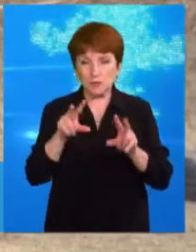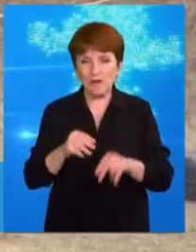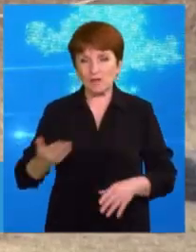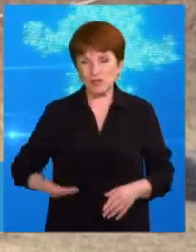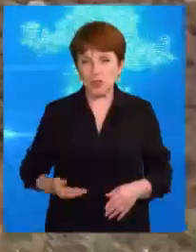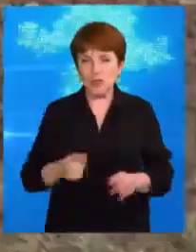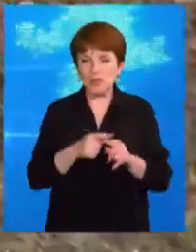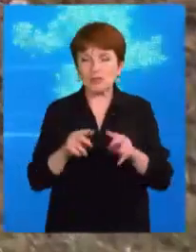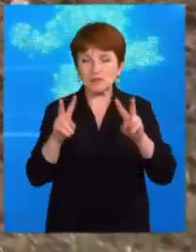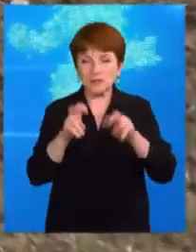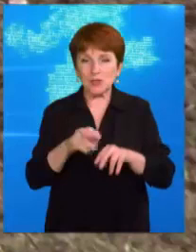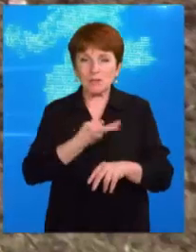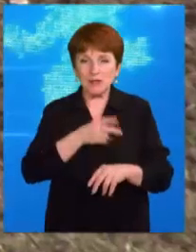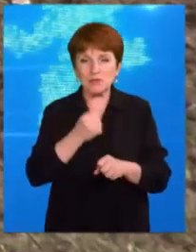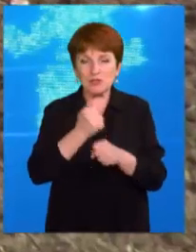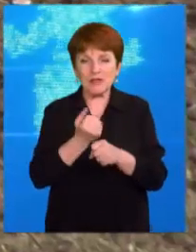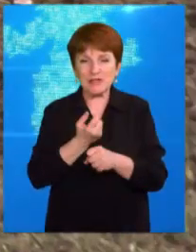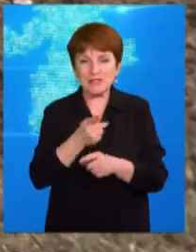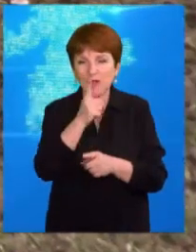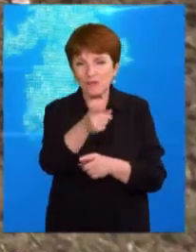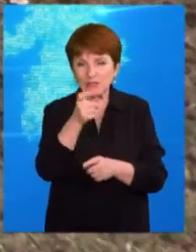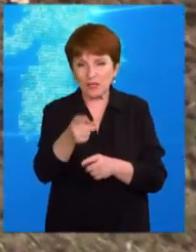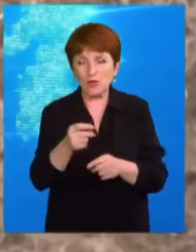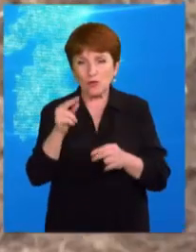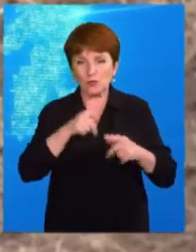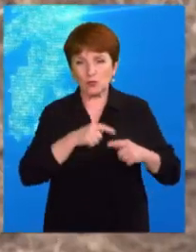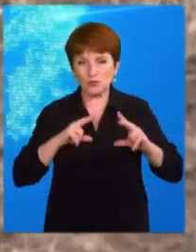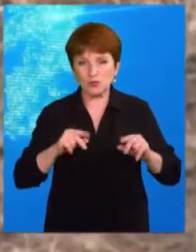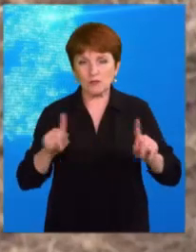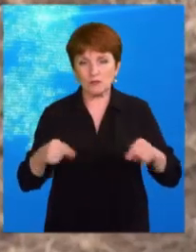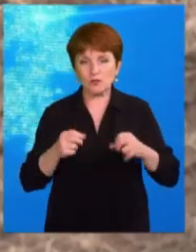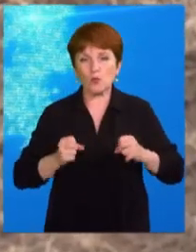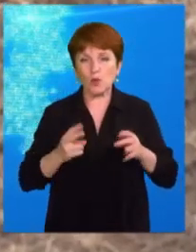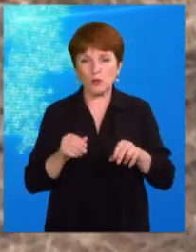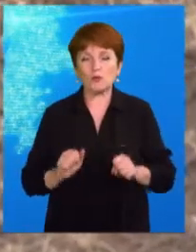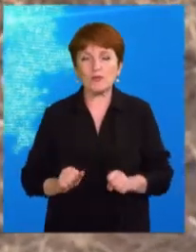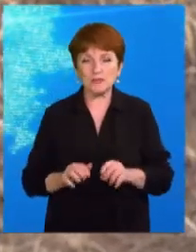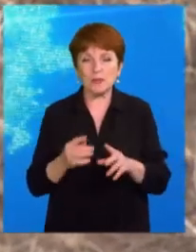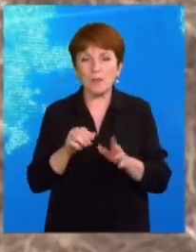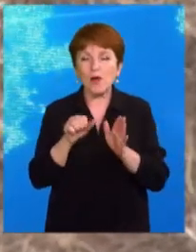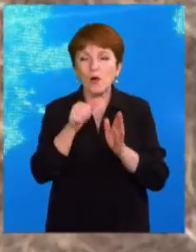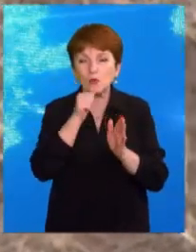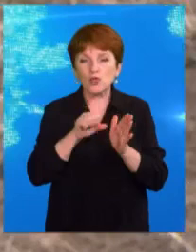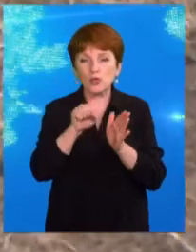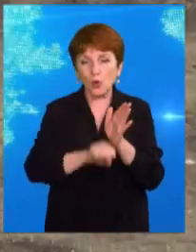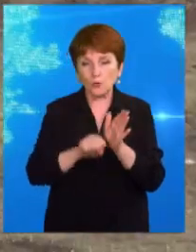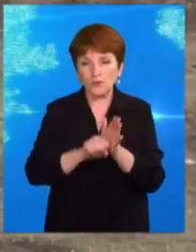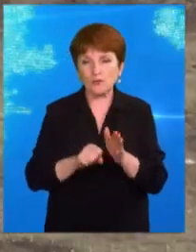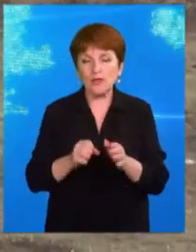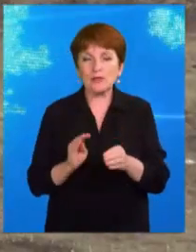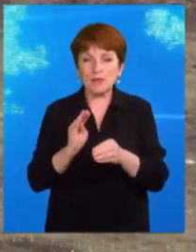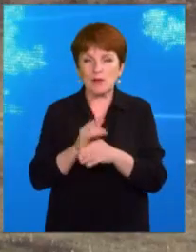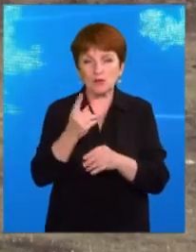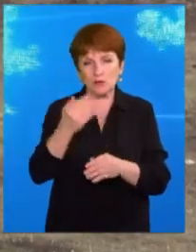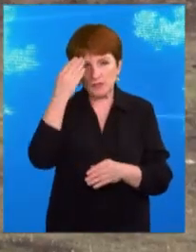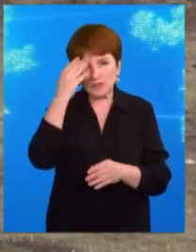данным Следственного комитета, погибший сделал несколько выстрелов в учителя. Возбуждено уголовное дело по статье «Покушение на убийство». Добавлю, по одной из